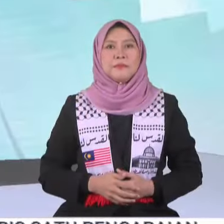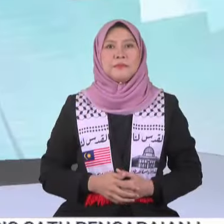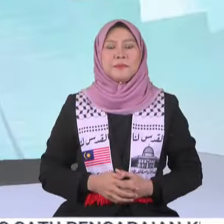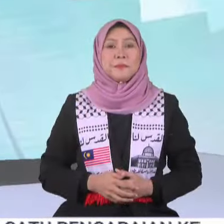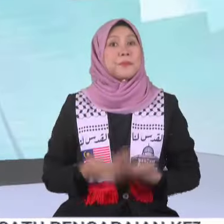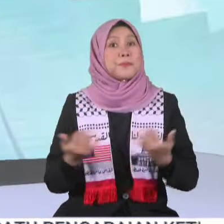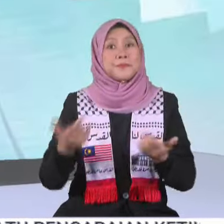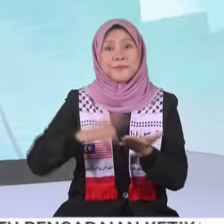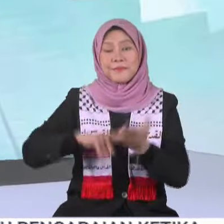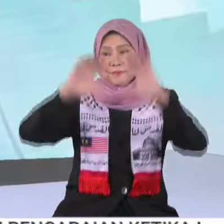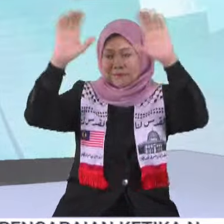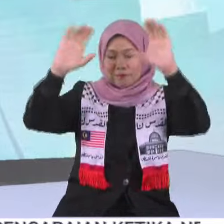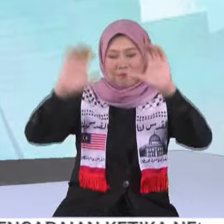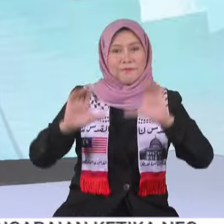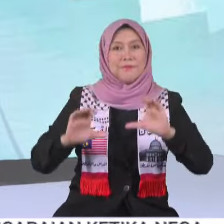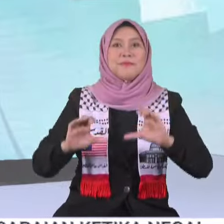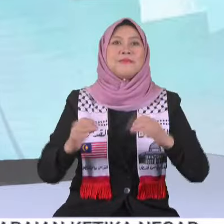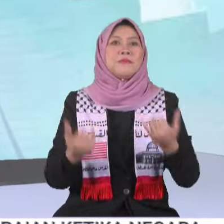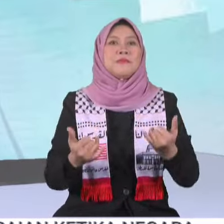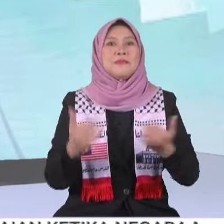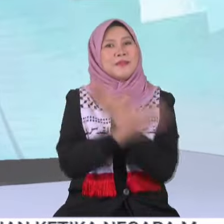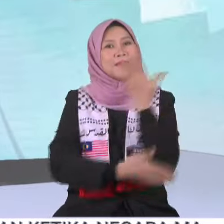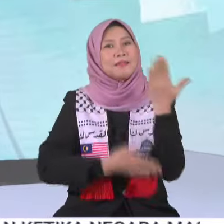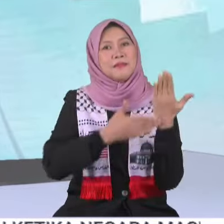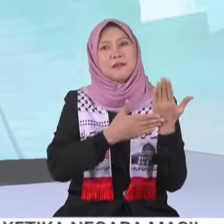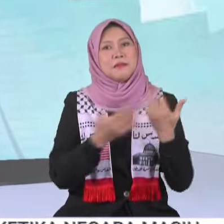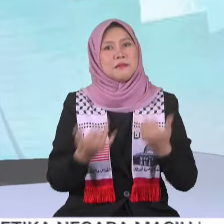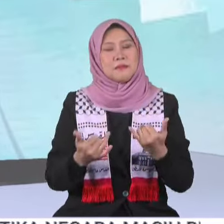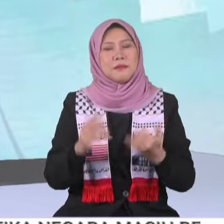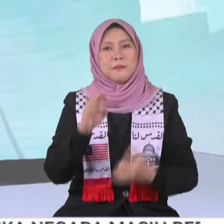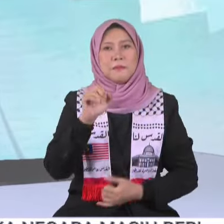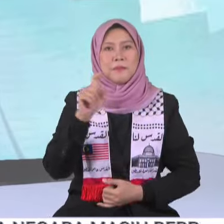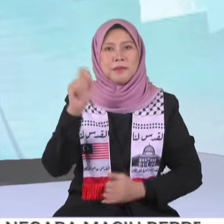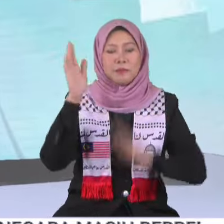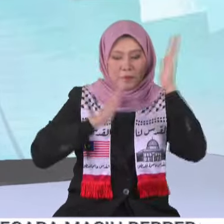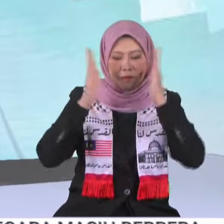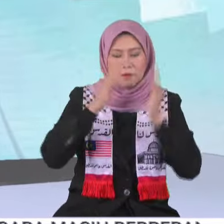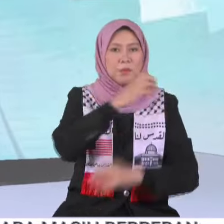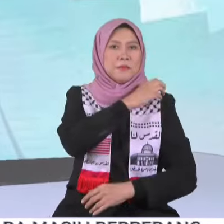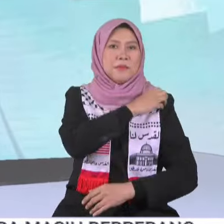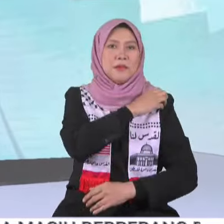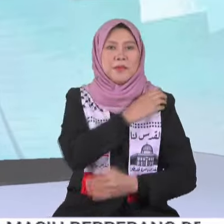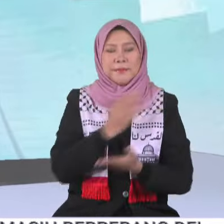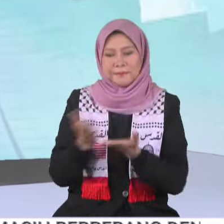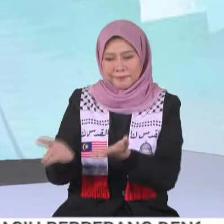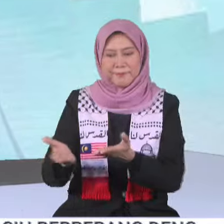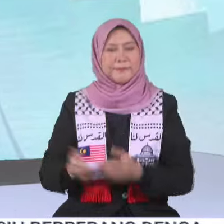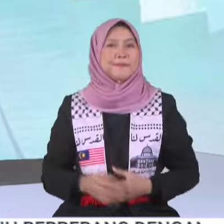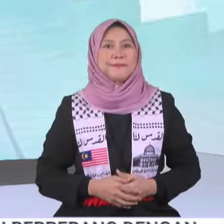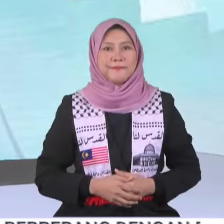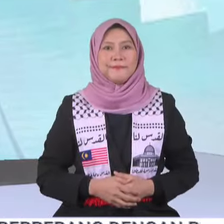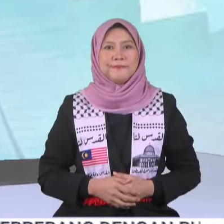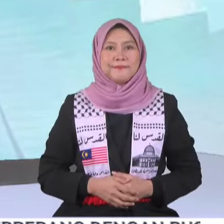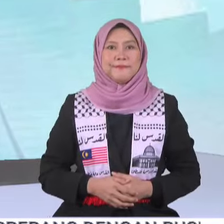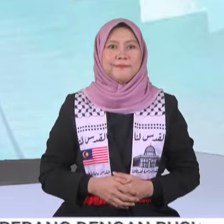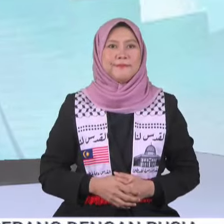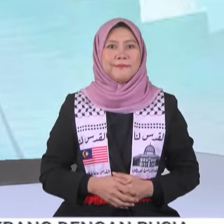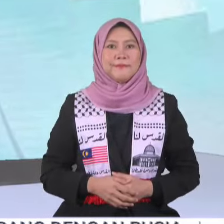Baik, saudara, bagi mendapatkan laporan cuaca semasa seluruh negara, langsung ke Met Malaysia bersama pegawainya, Ruzamin Pilus. Silakan, Ruzamin.